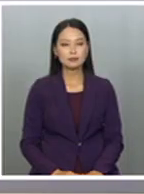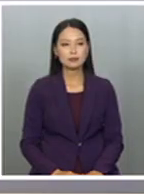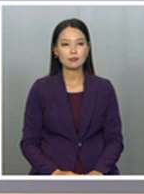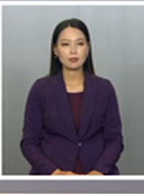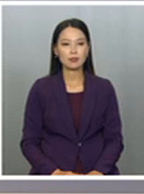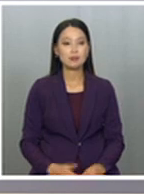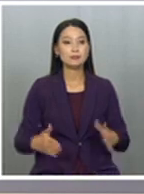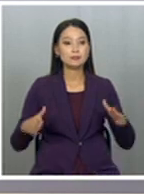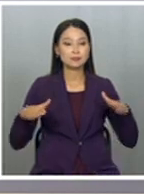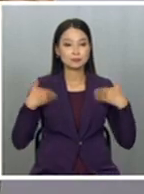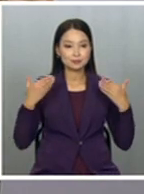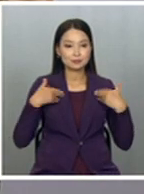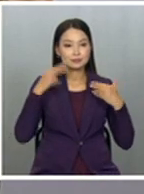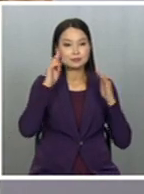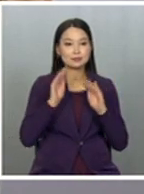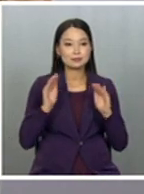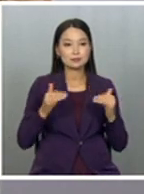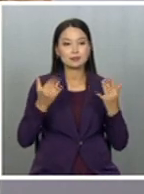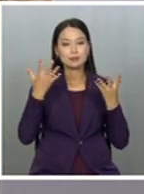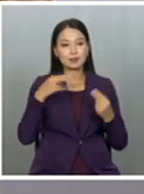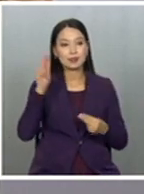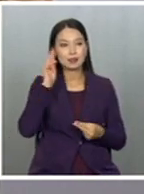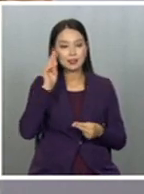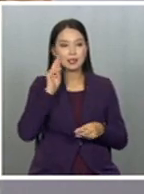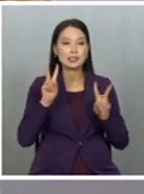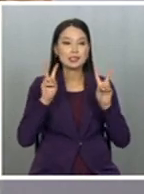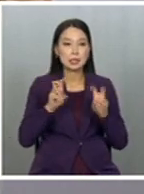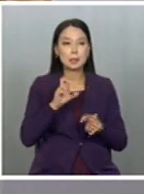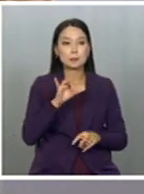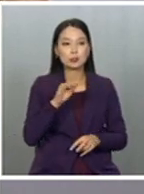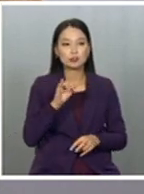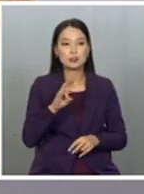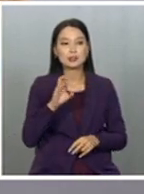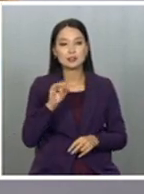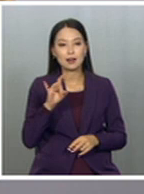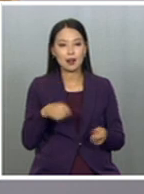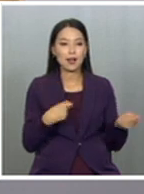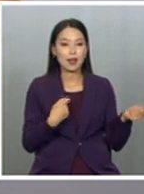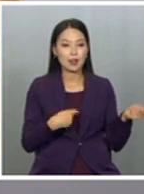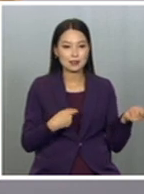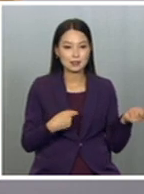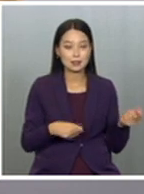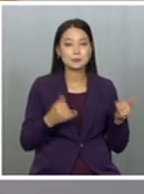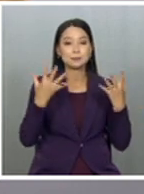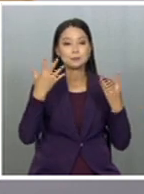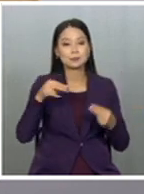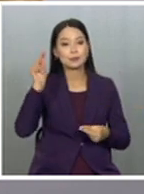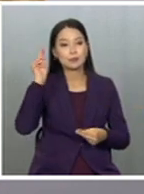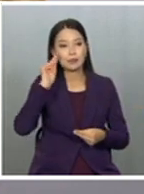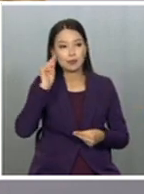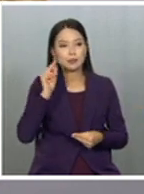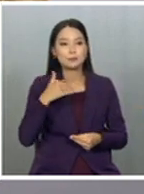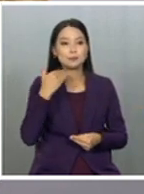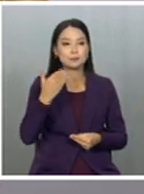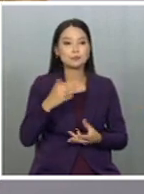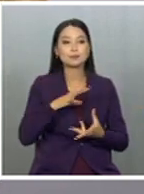Сәлеметсіздер ме, оқушылар? Бүгінгі сабақтың тақырыбы Біржан Сара айтысы. Бүгінгі сабақта Біржан Сара